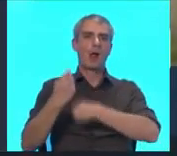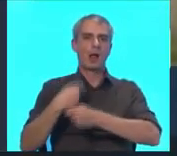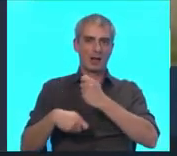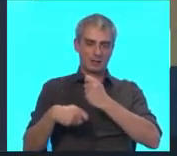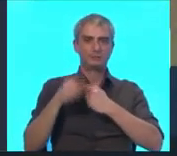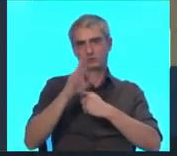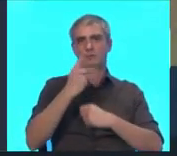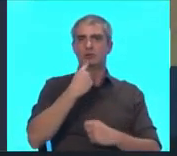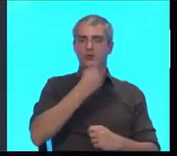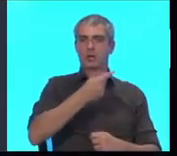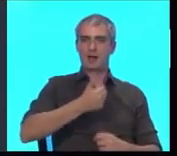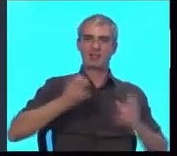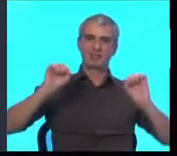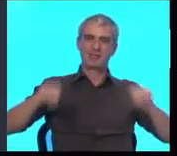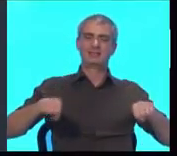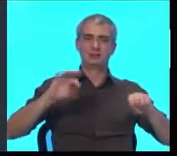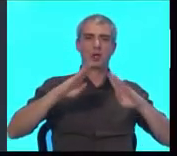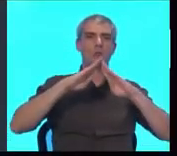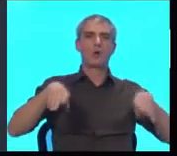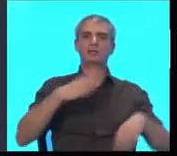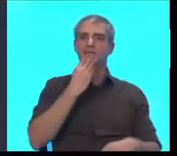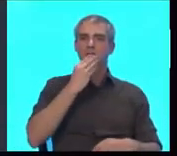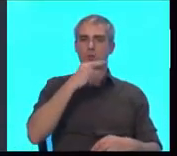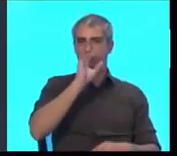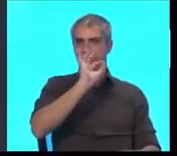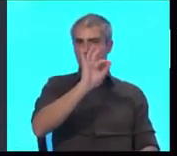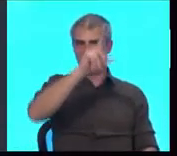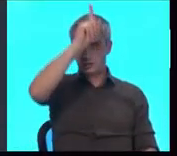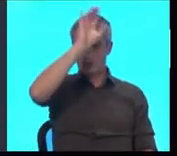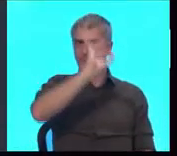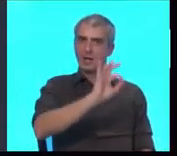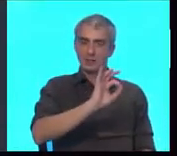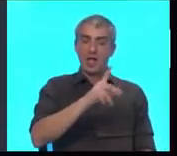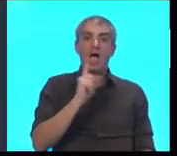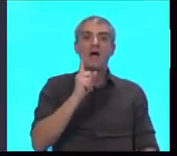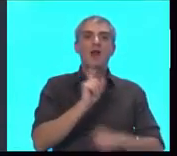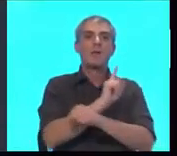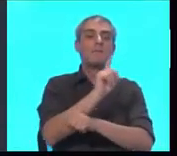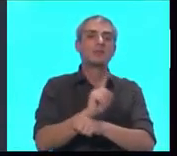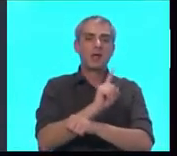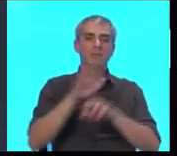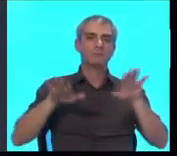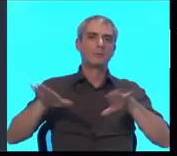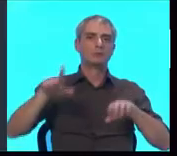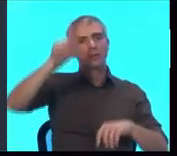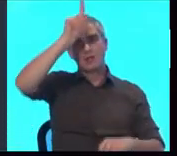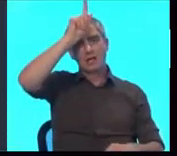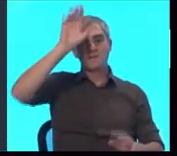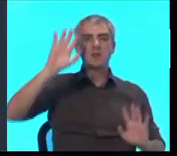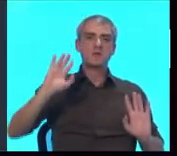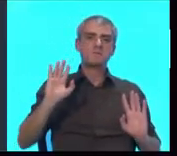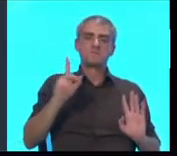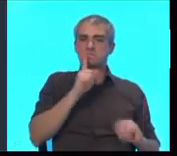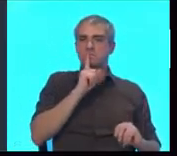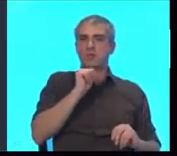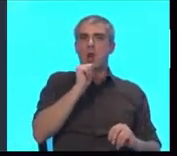הדברים של שוסטר, נשיא המועצה המרכזית של יהודי גרמניה, אבל בינתיים אמיר ממשלת גרמניה מסרבת